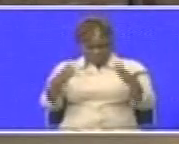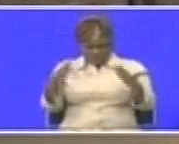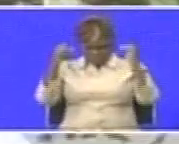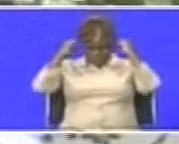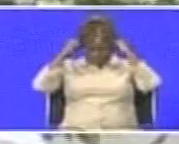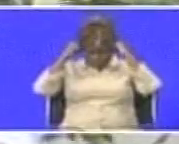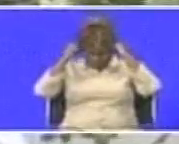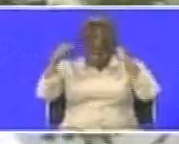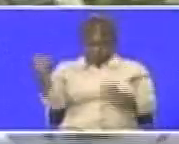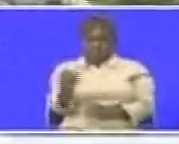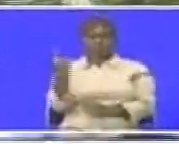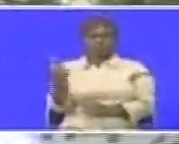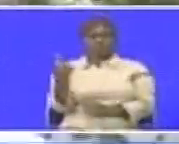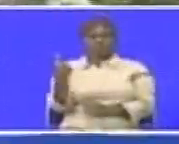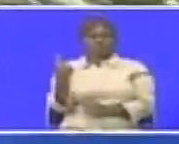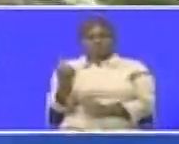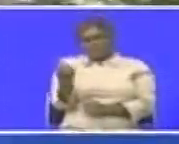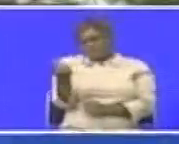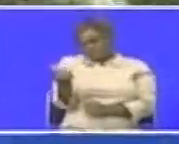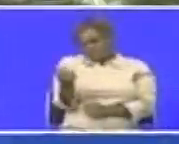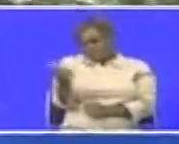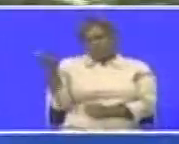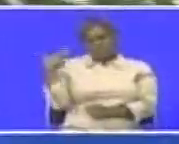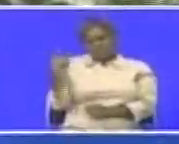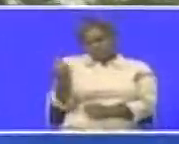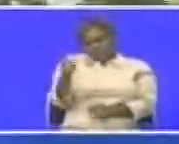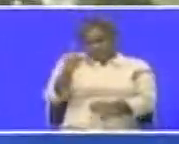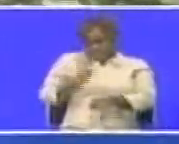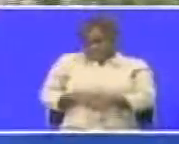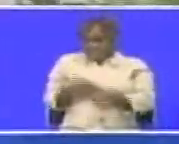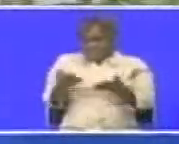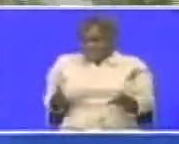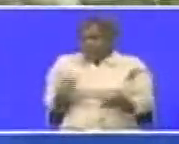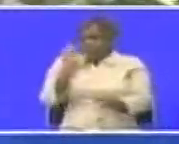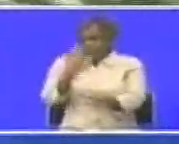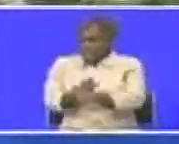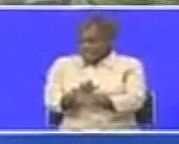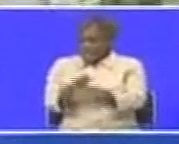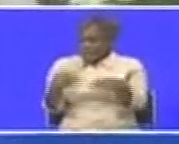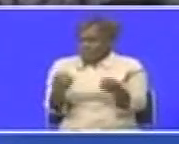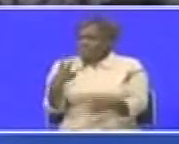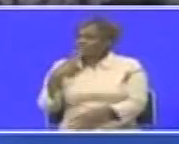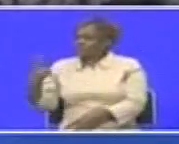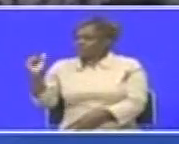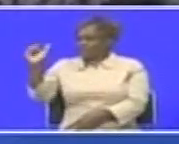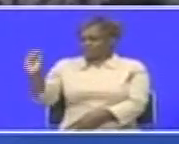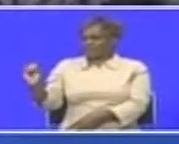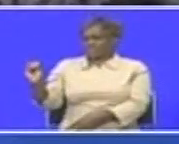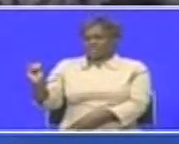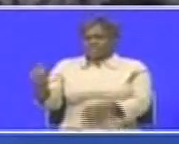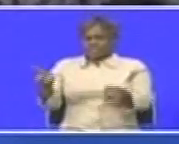kubwa zaidi. During that time walikuwa kidogo 150. Lakini sasa tuko about 250.